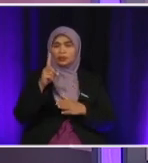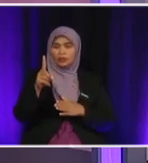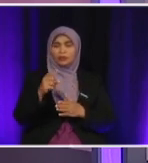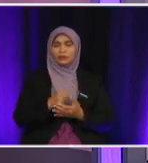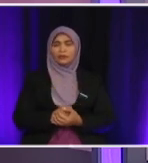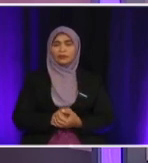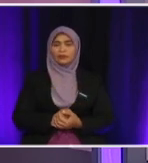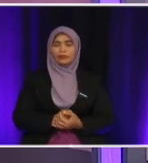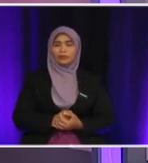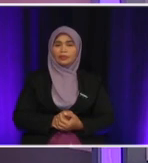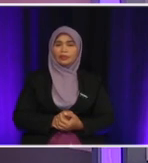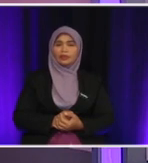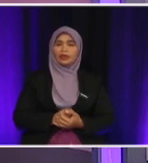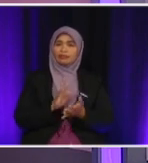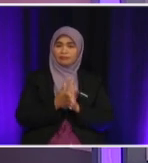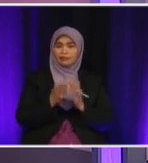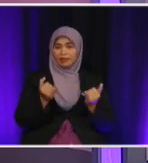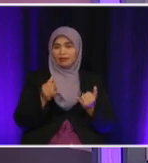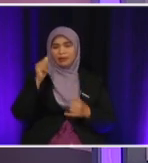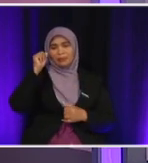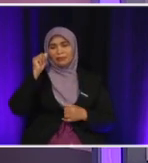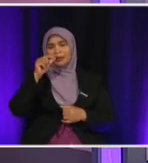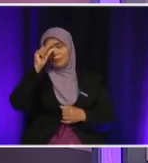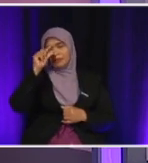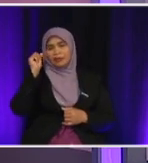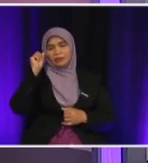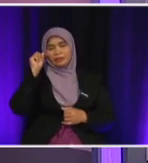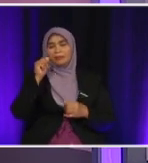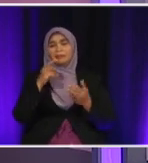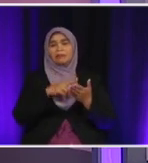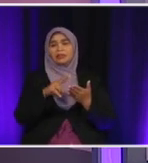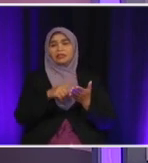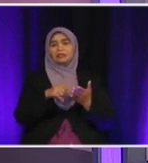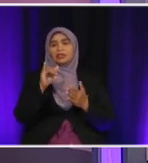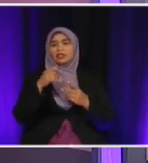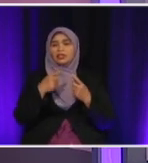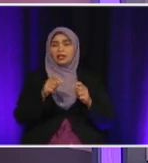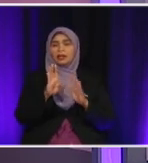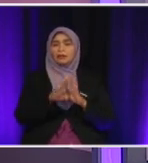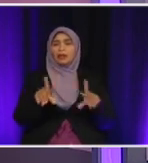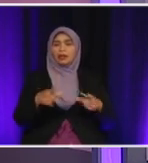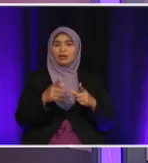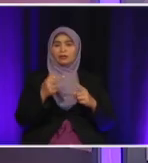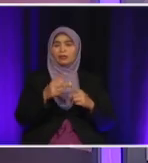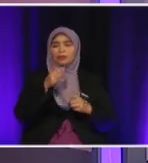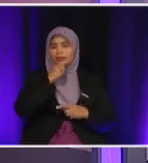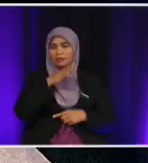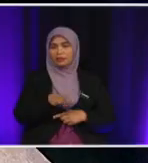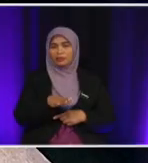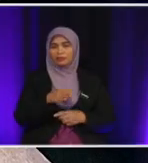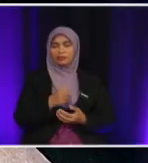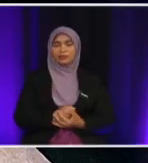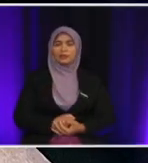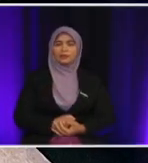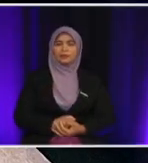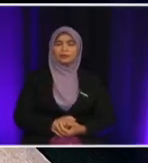minta apakah yang telah berlaku pada Rasulullah dalam Perang Uhud silahkan